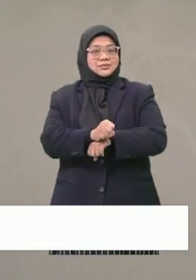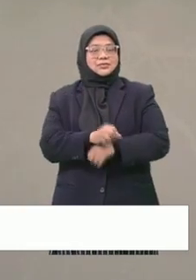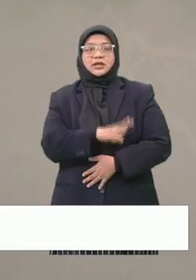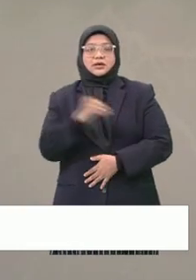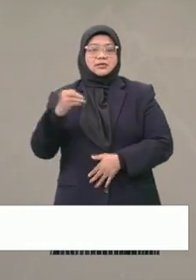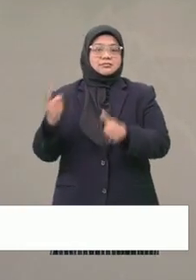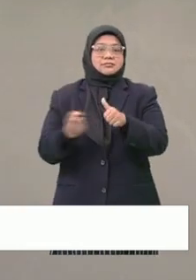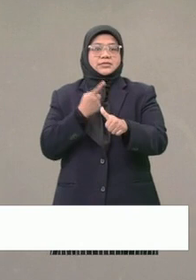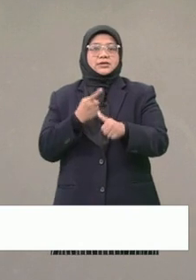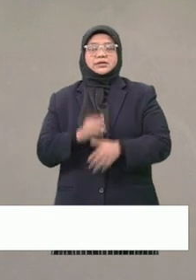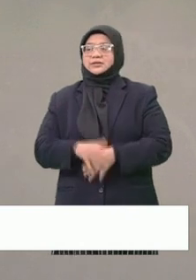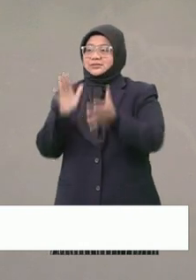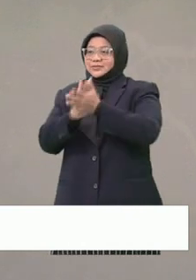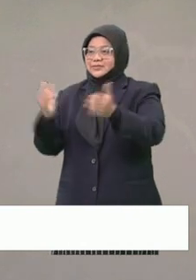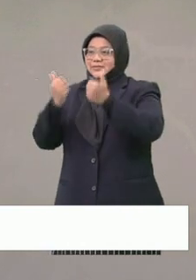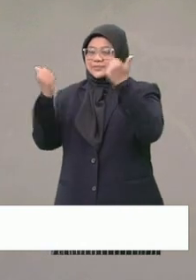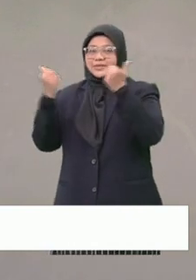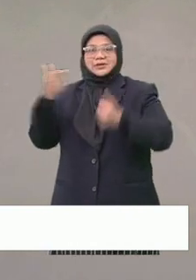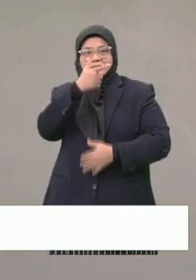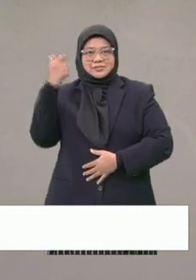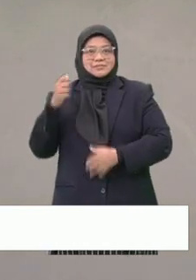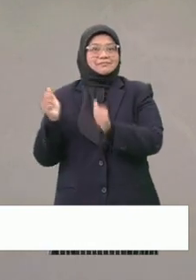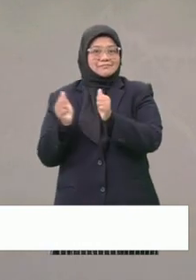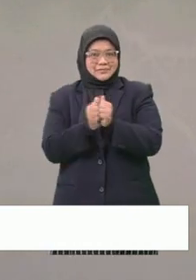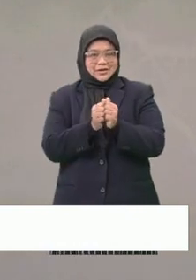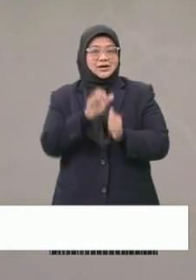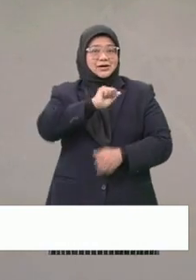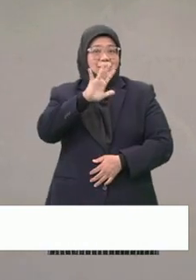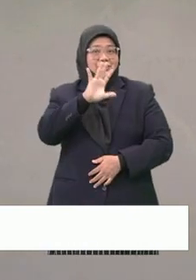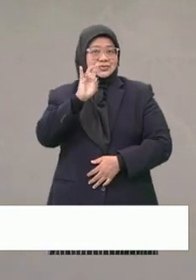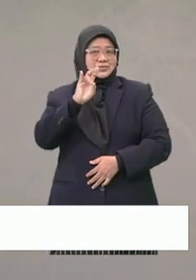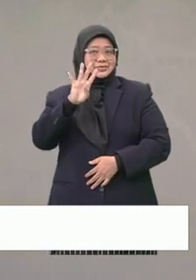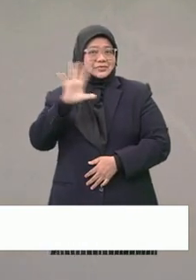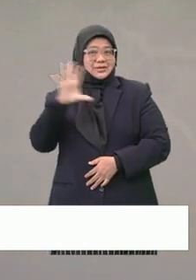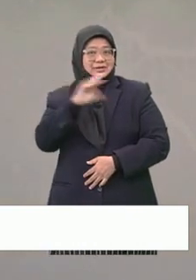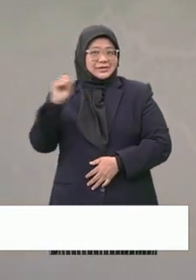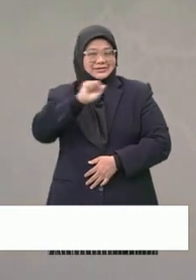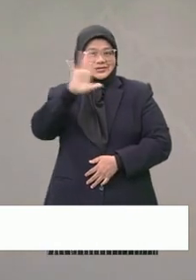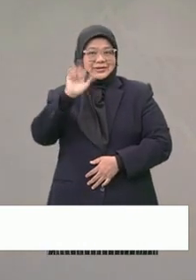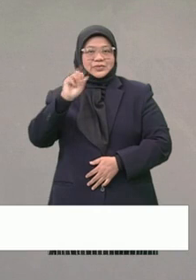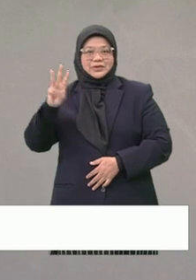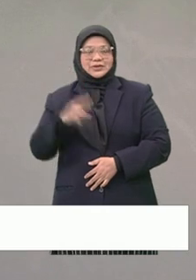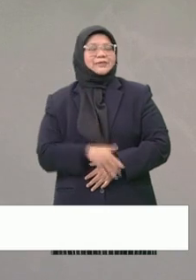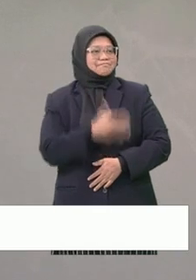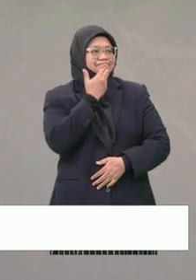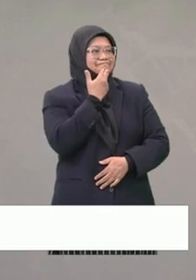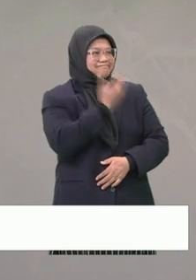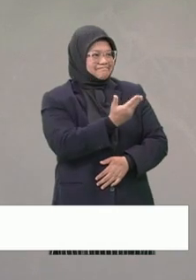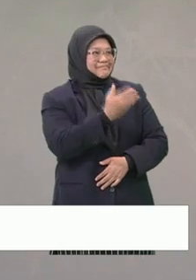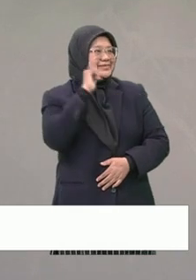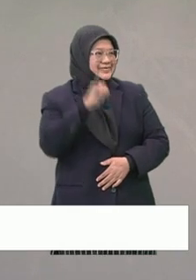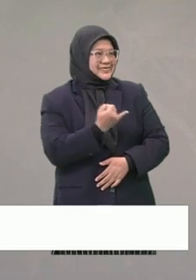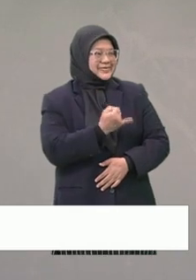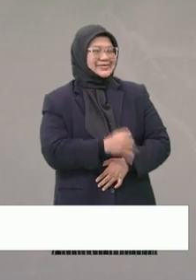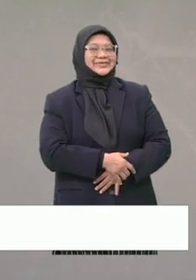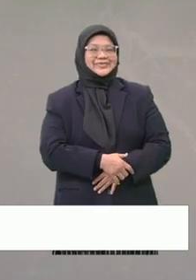Pertama sekali, Muhaizan, selamat Hari Raya. Terima kasih kerana sudi bersama Awani 745 dan Sinar Awani pada malam ini. Terima kasih Jasmine. Selamat Hari Raya